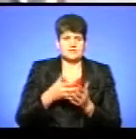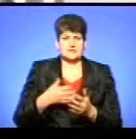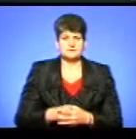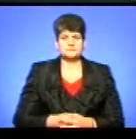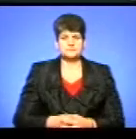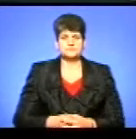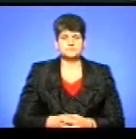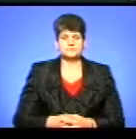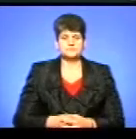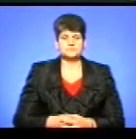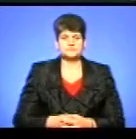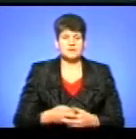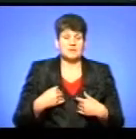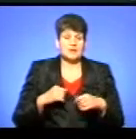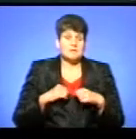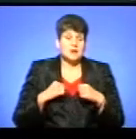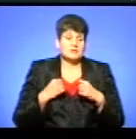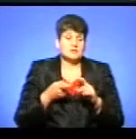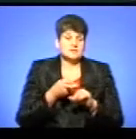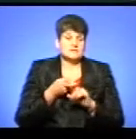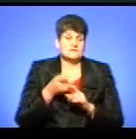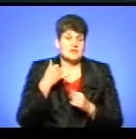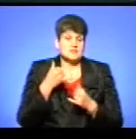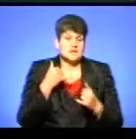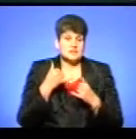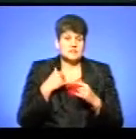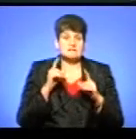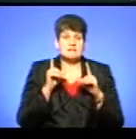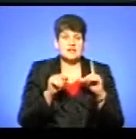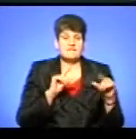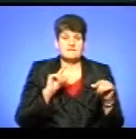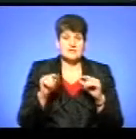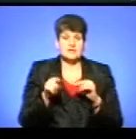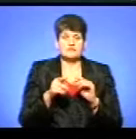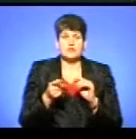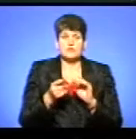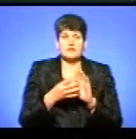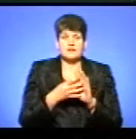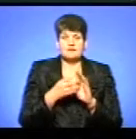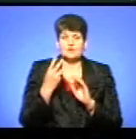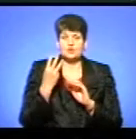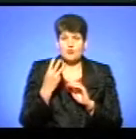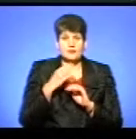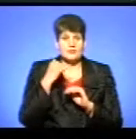Новини. Ми намагалися зв'язатися із перевізниками. Їх у Тернополі 9. Троє із них не